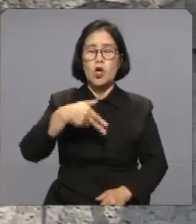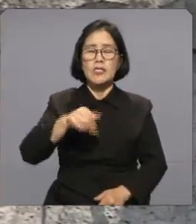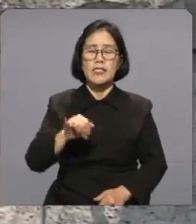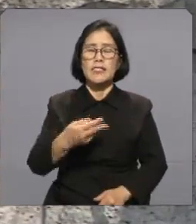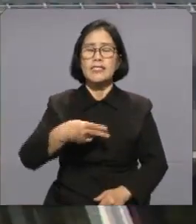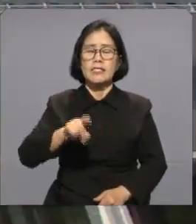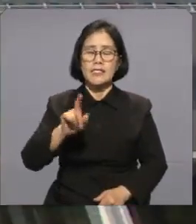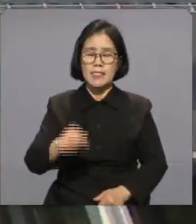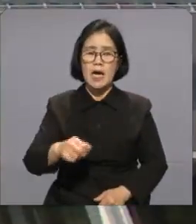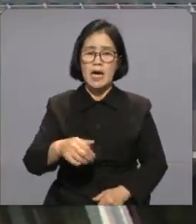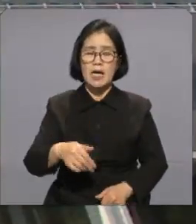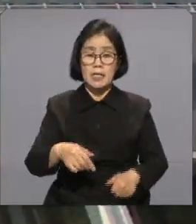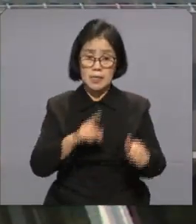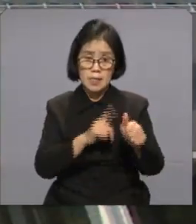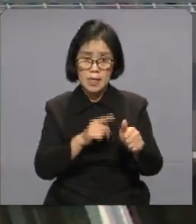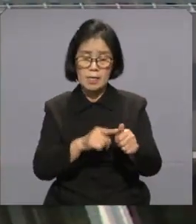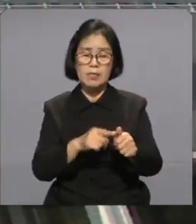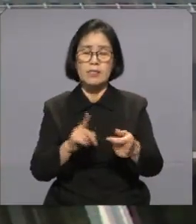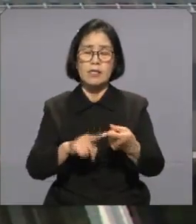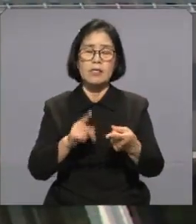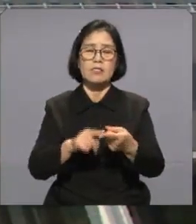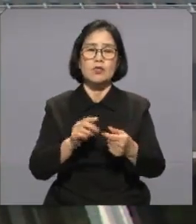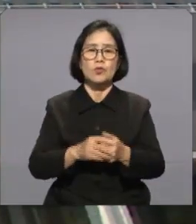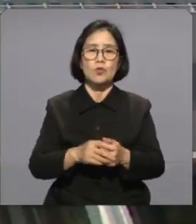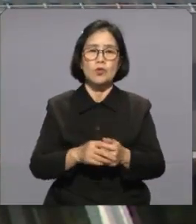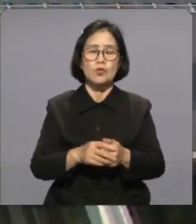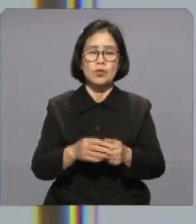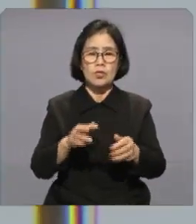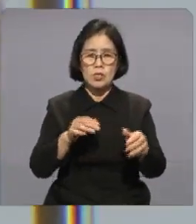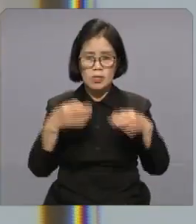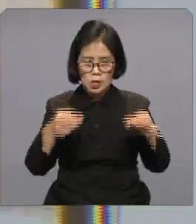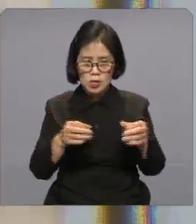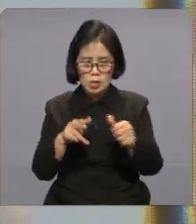민주당 대표실 정무조정실장에 대해서도 계좌